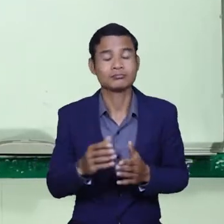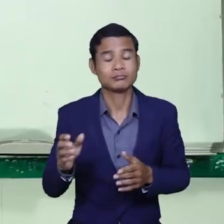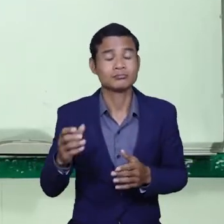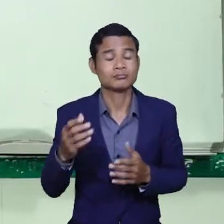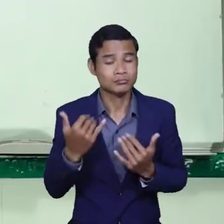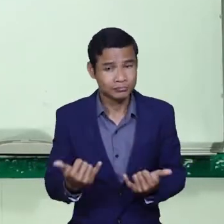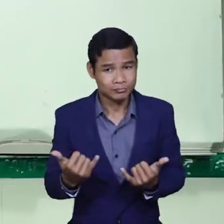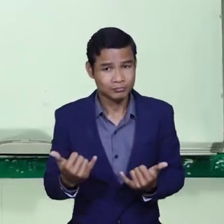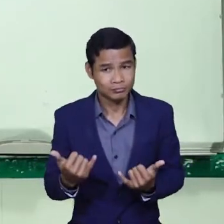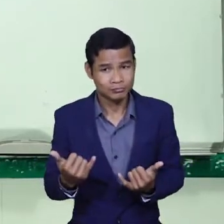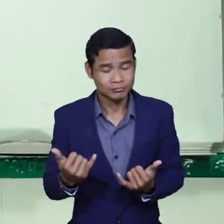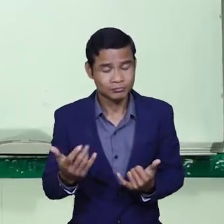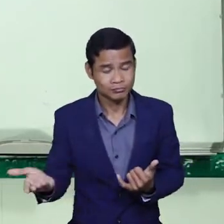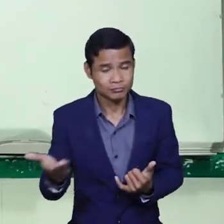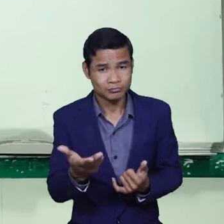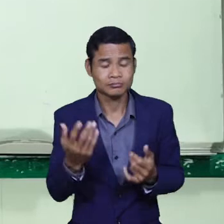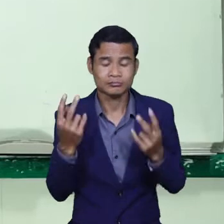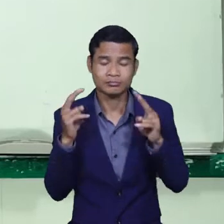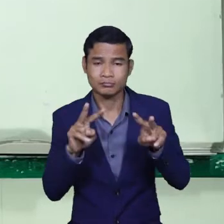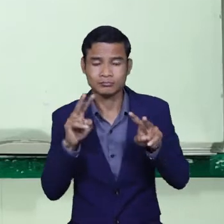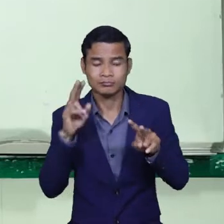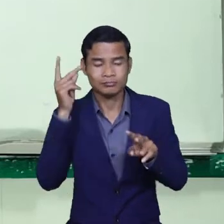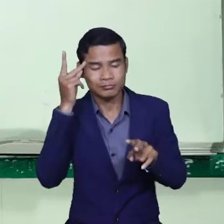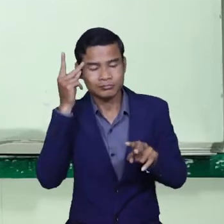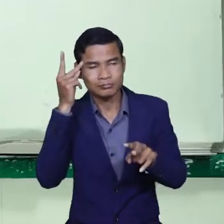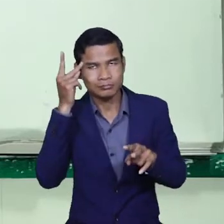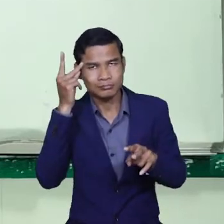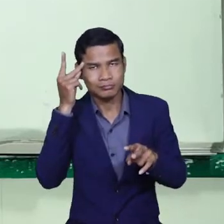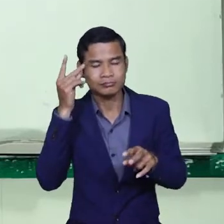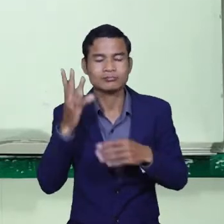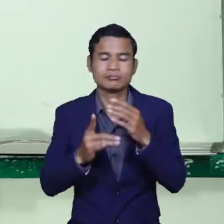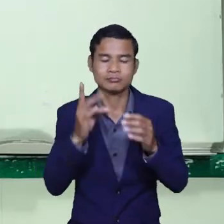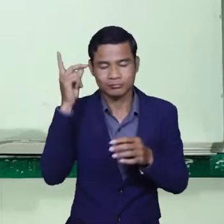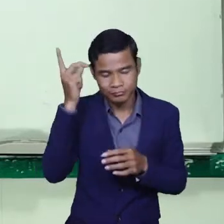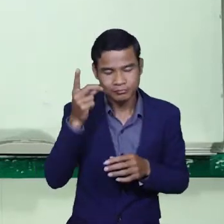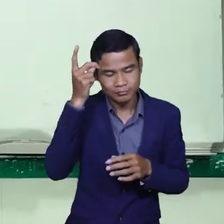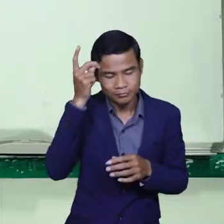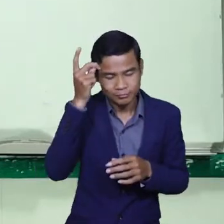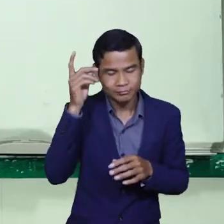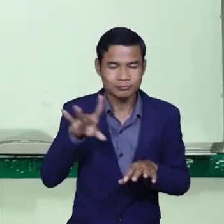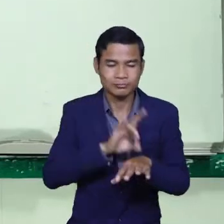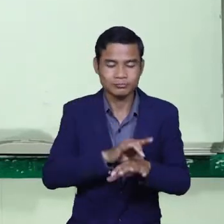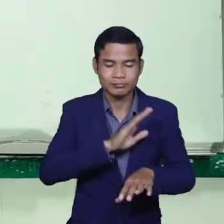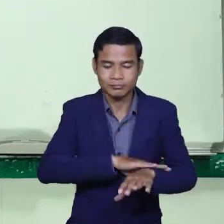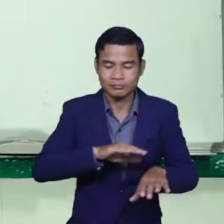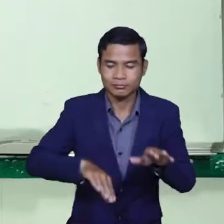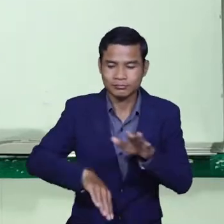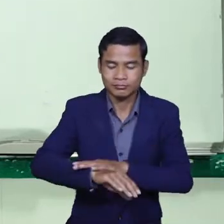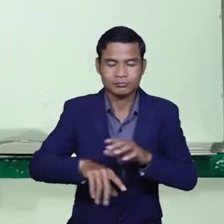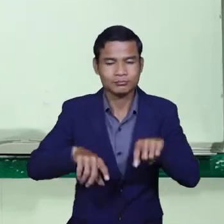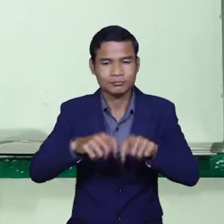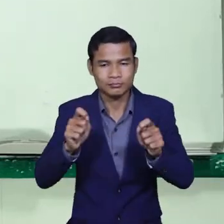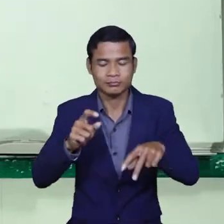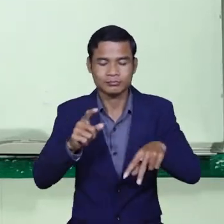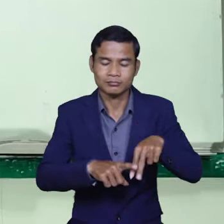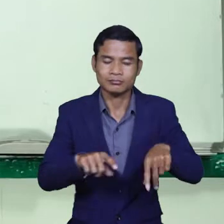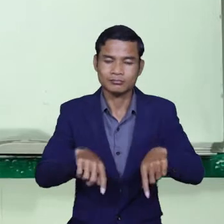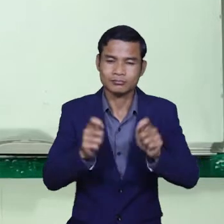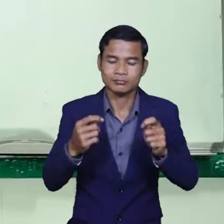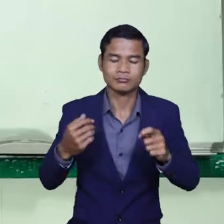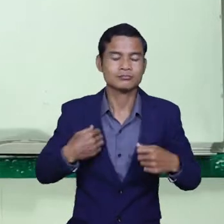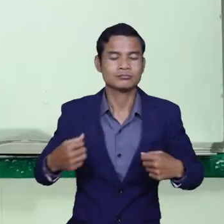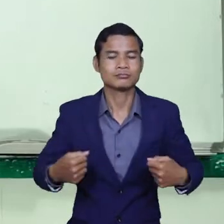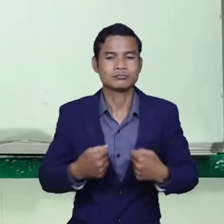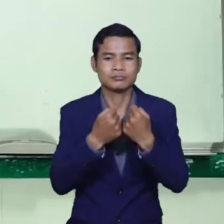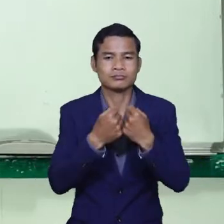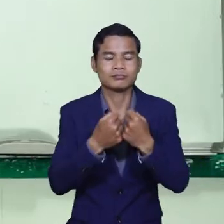ឥឡូវកូនមកគិតបន្តិចតើការដែលយើងបាក់ដៃចាបាក់ជើងណាកូនណាតើវាបង្កគ្រោះថ្នាក់ទៅដ